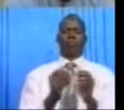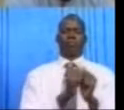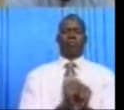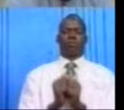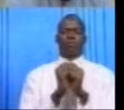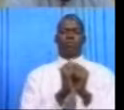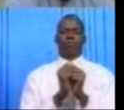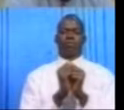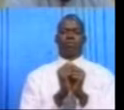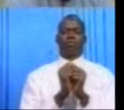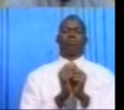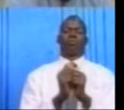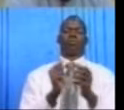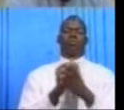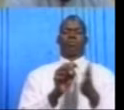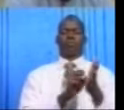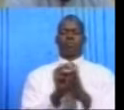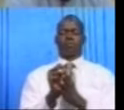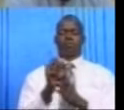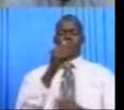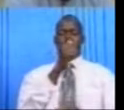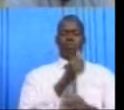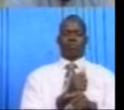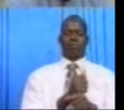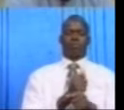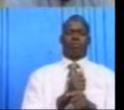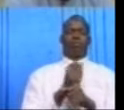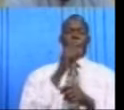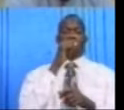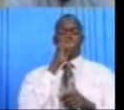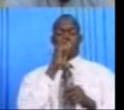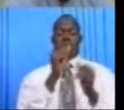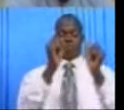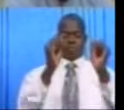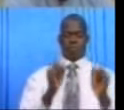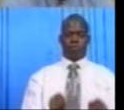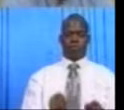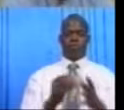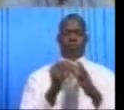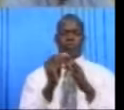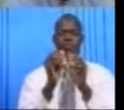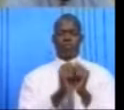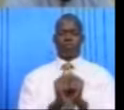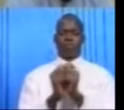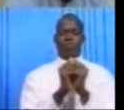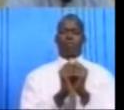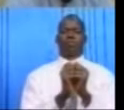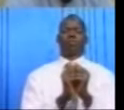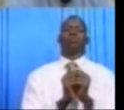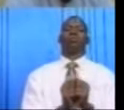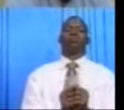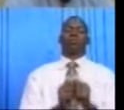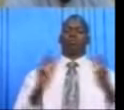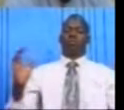Ensemble, en ce saint temps de carême, de manière individuelle ou en groupe communautaire, redoublons